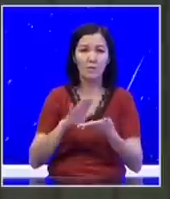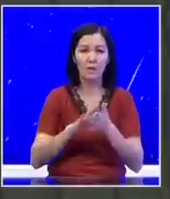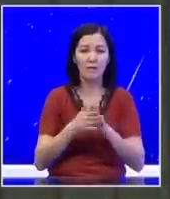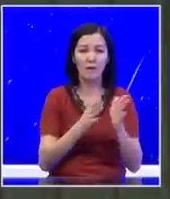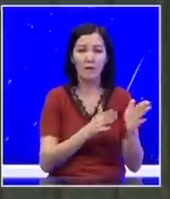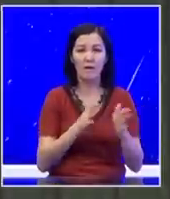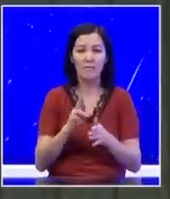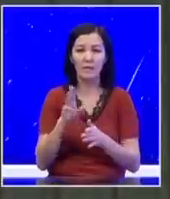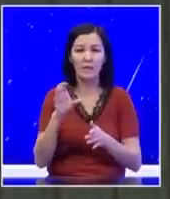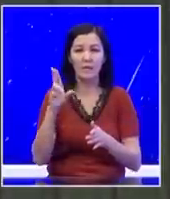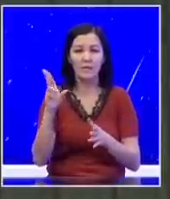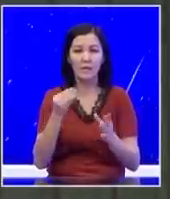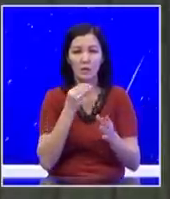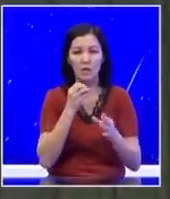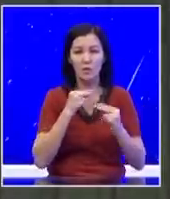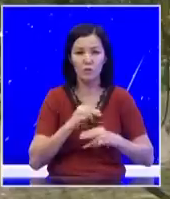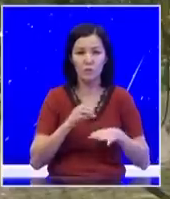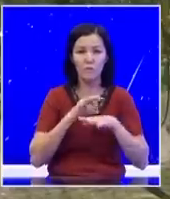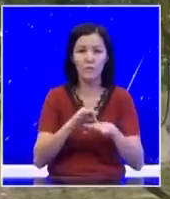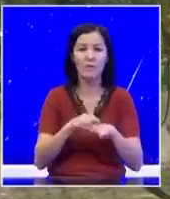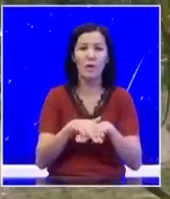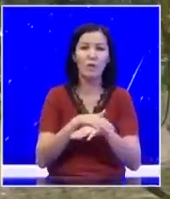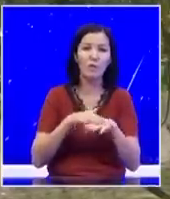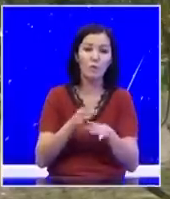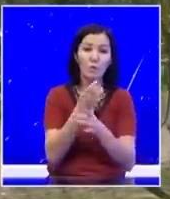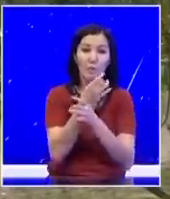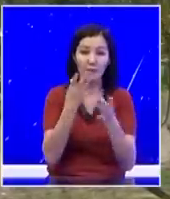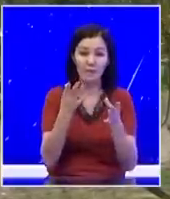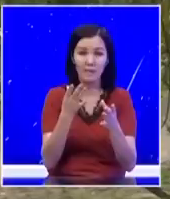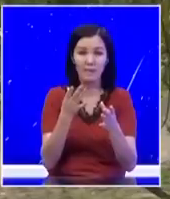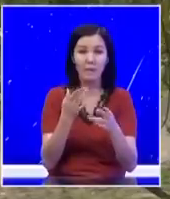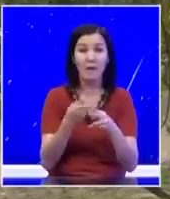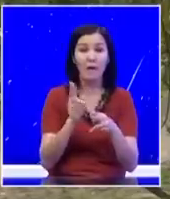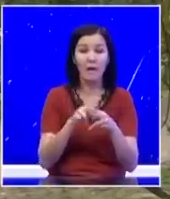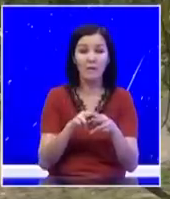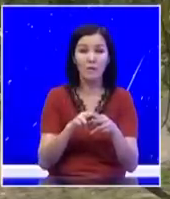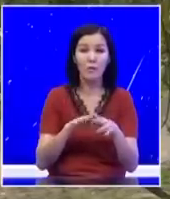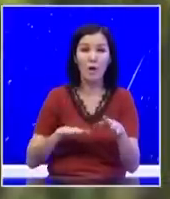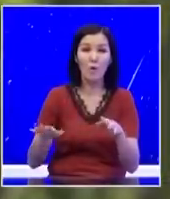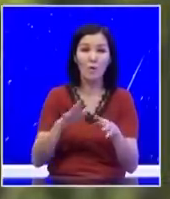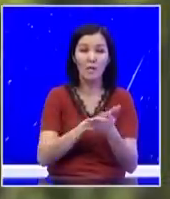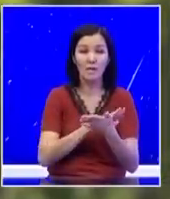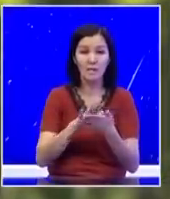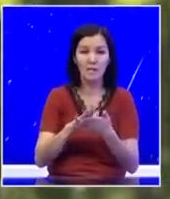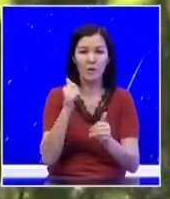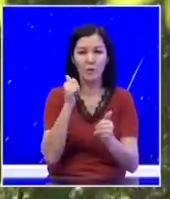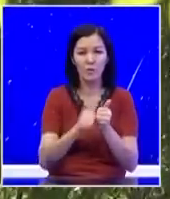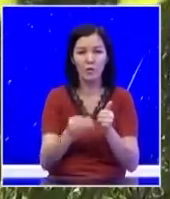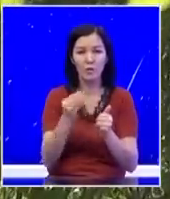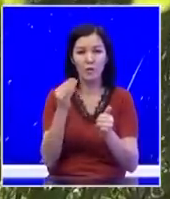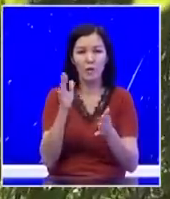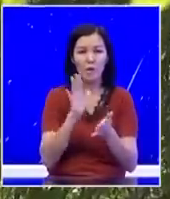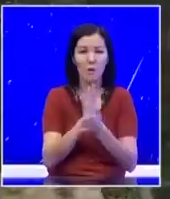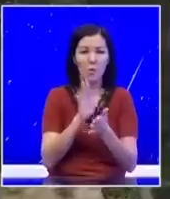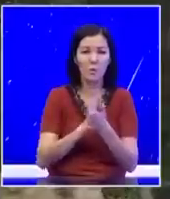қалыпты. КСК-лары жақсы жұмыс істей ме, әлде тұрғындары мәдениетті ме? Әйтеуір аулалары таза. Күнделікті қоқыс шығарылып,